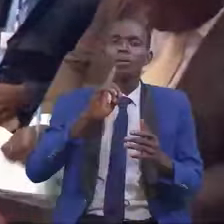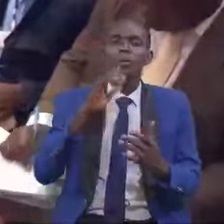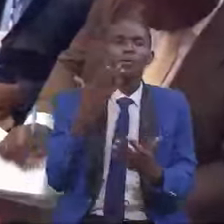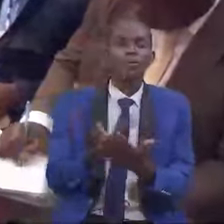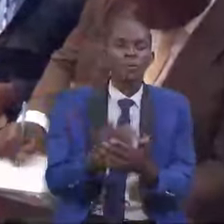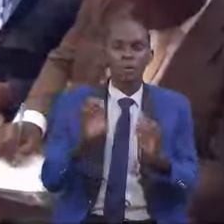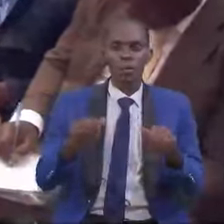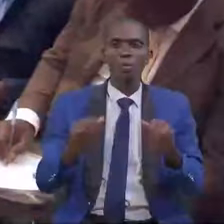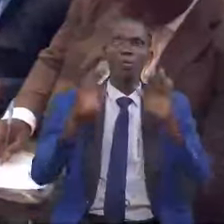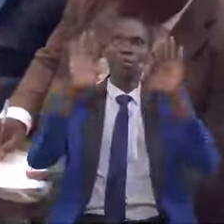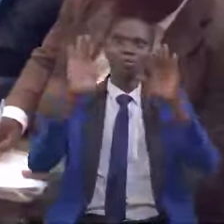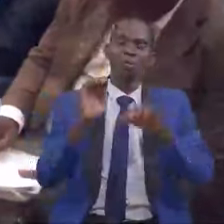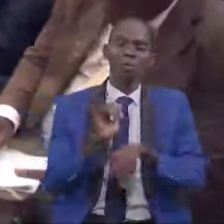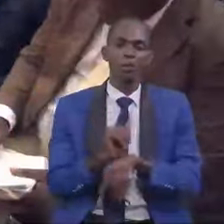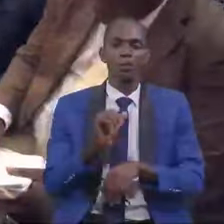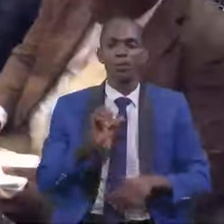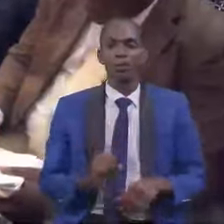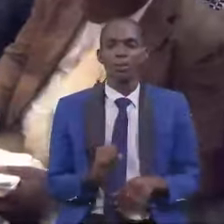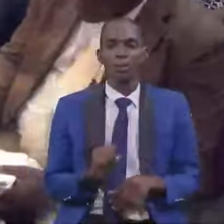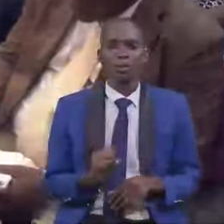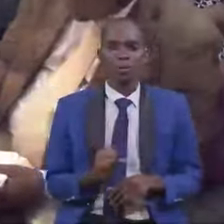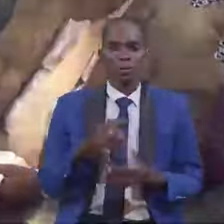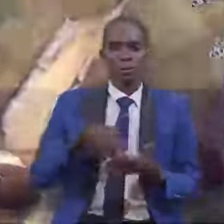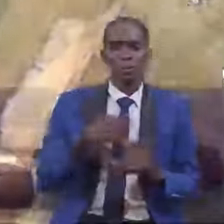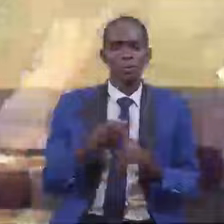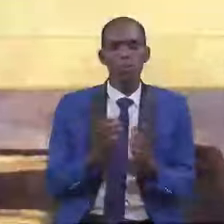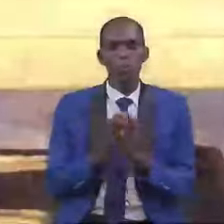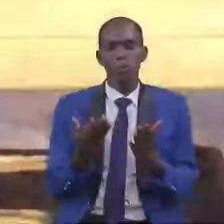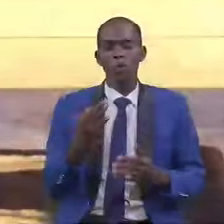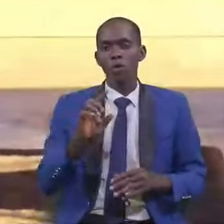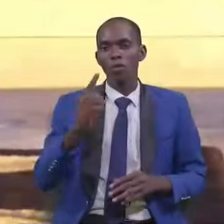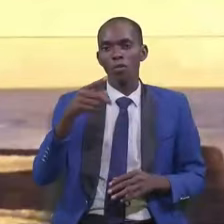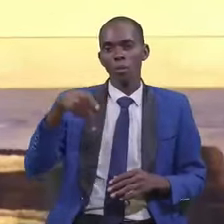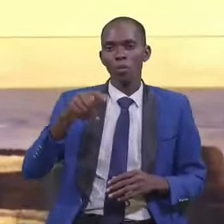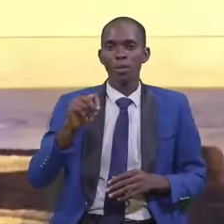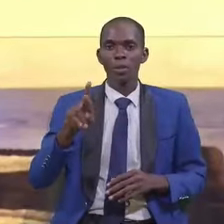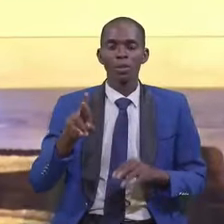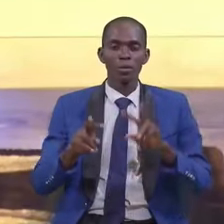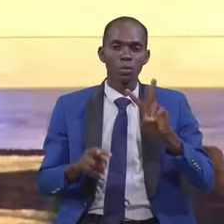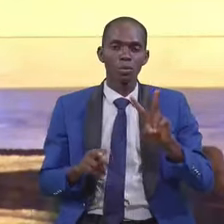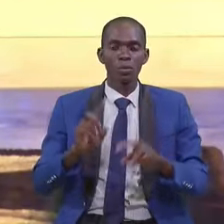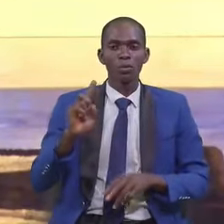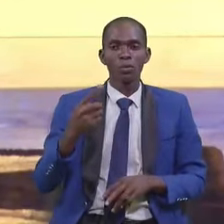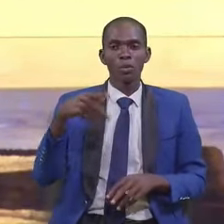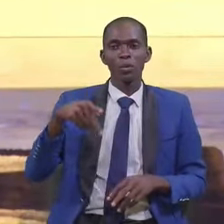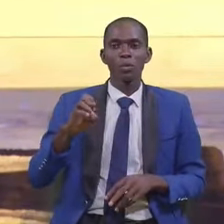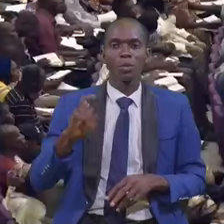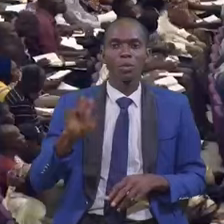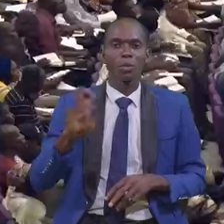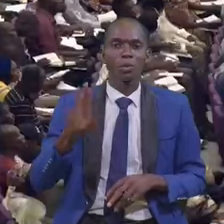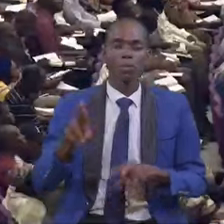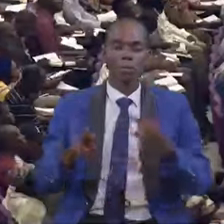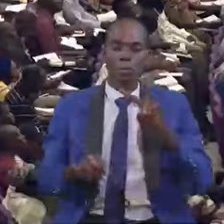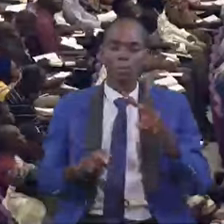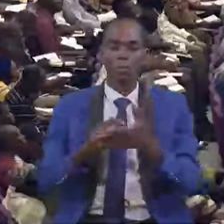Des miracles vérifiables. On va à 1 Pierre 2. 1 Pierre chapitre 2. Je lis le